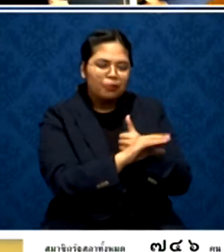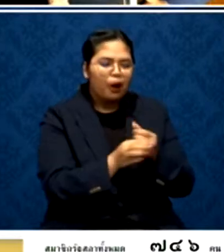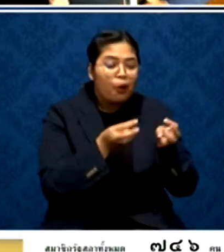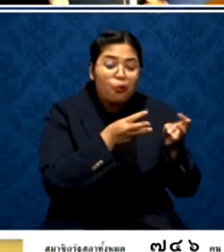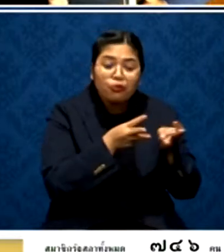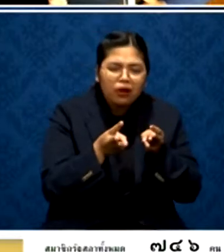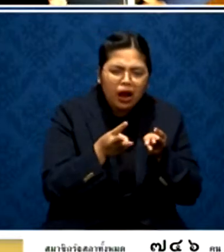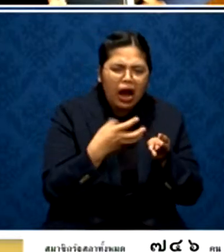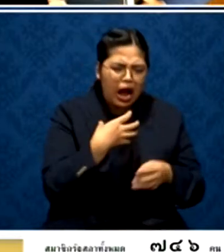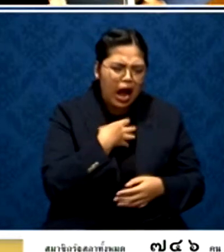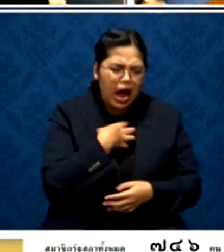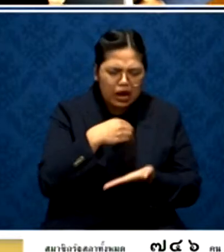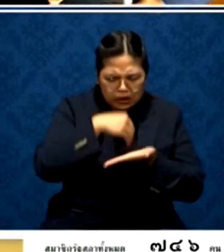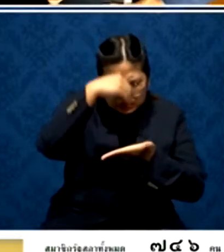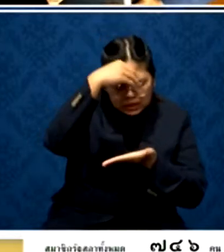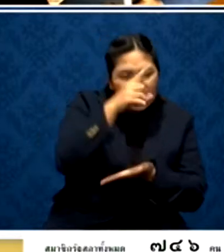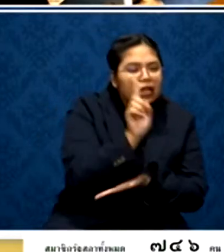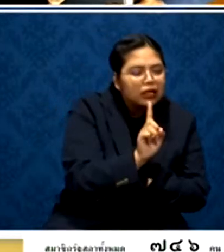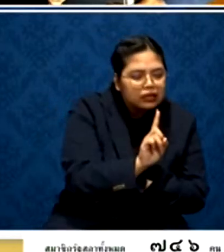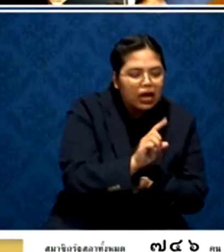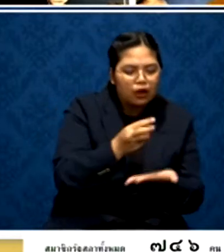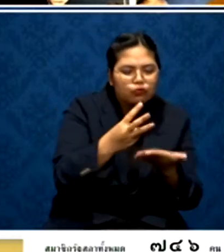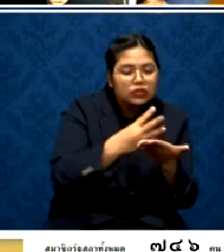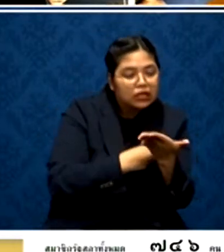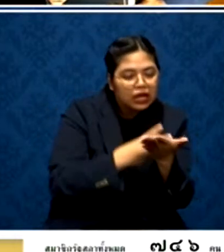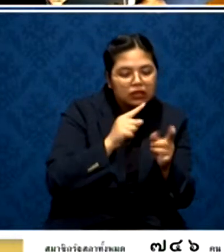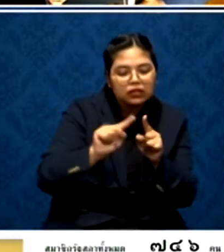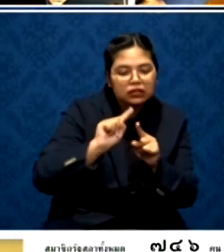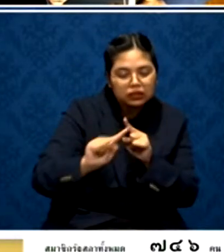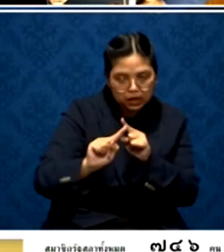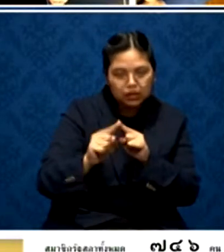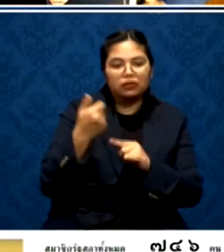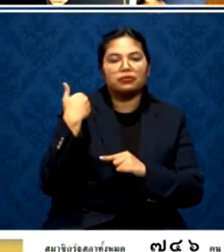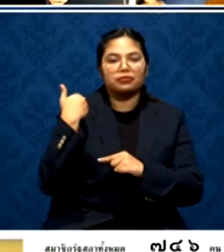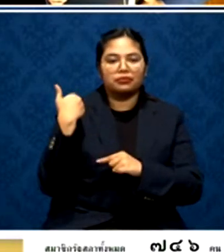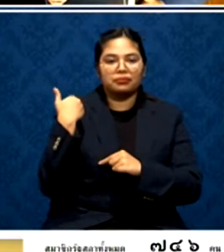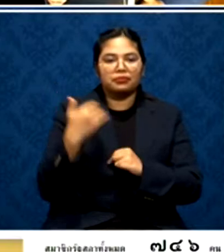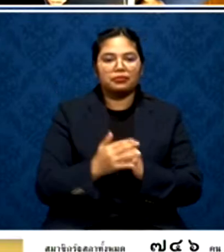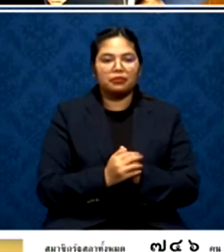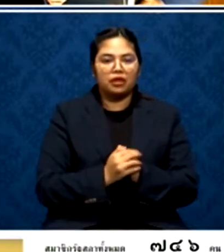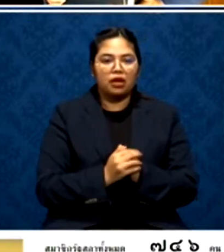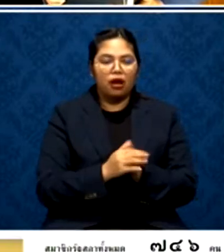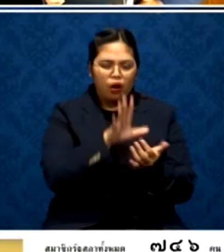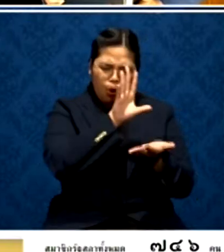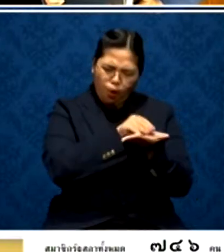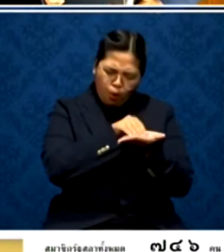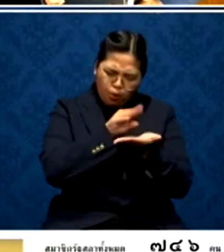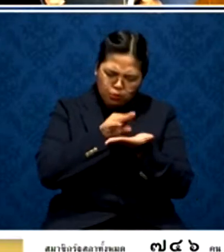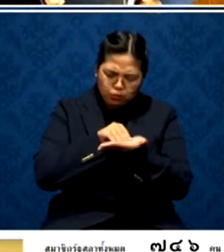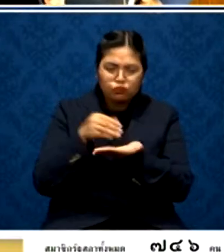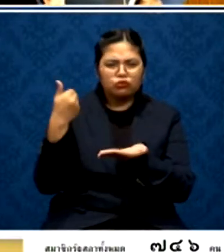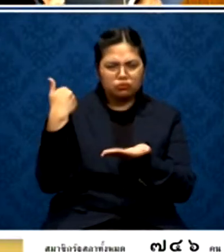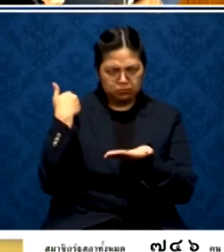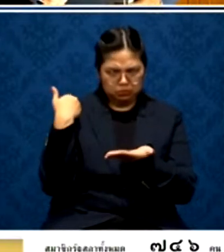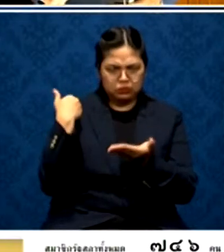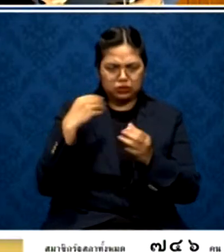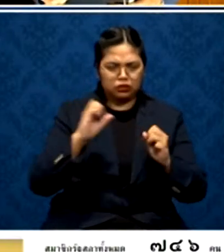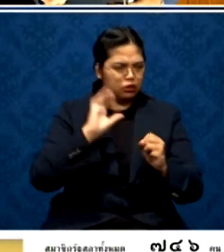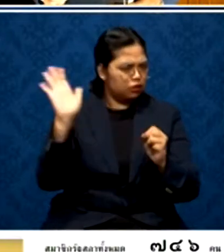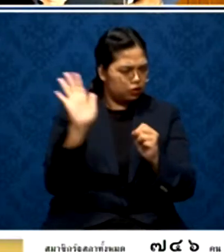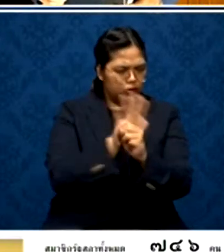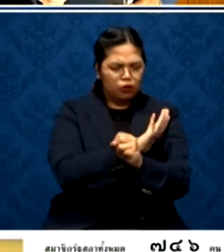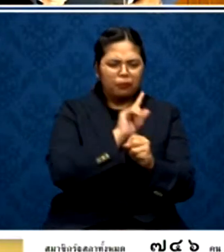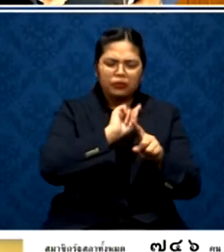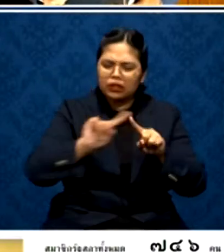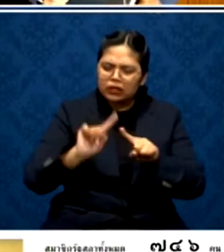ำแนะนำด้านเนื้อหาของวิชาการและการเข้าถึงข้อมูลที่เป็นประโยชน์ต่อการตัดสินใจเลือกเรียนและประกอบอ